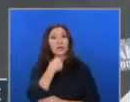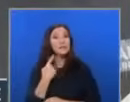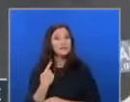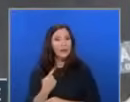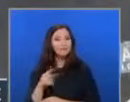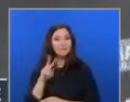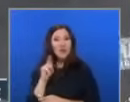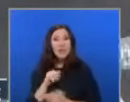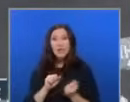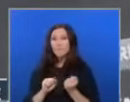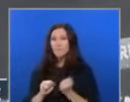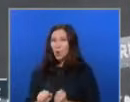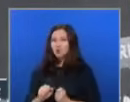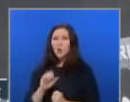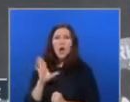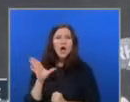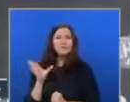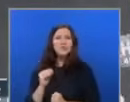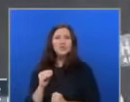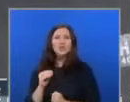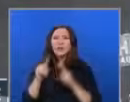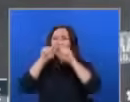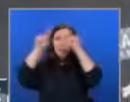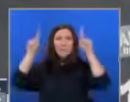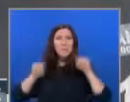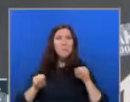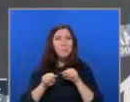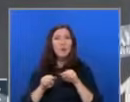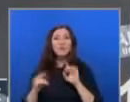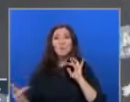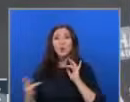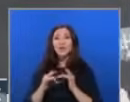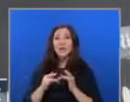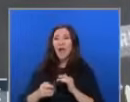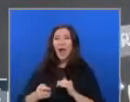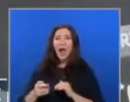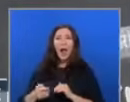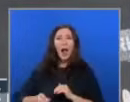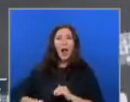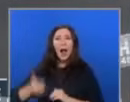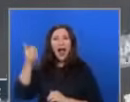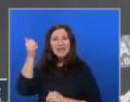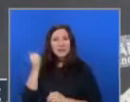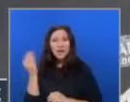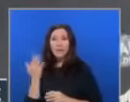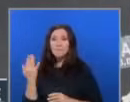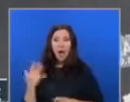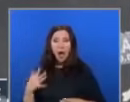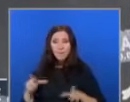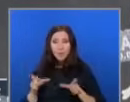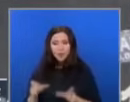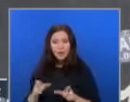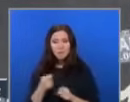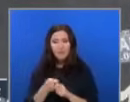и 2 дена по-късно всичките ми акаунти по онлайн казината вече бяха блокирани. Направих опит